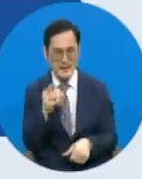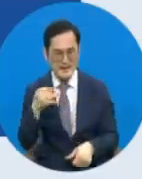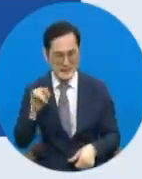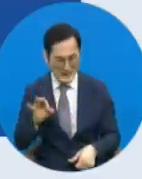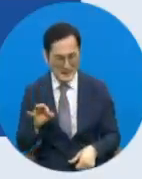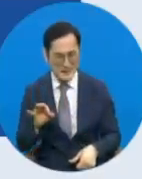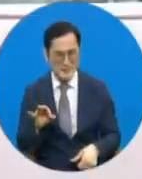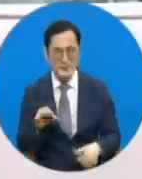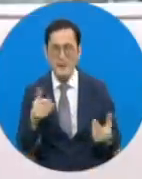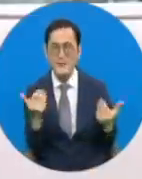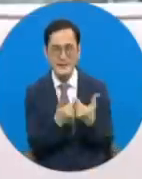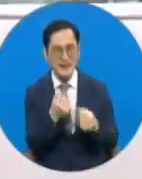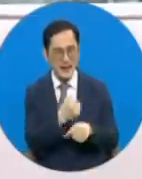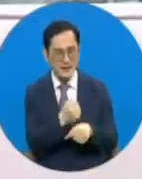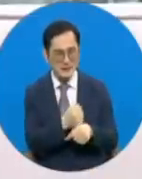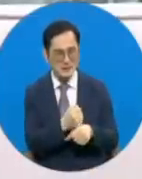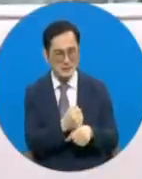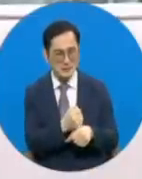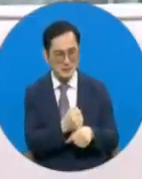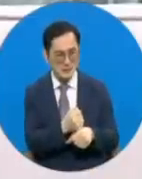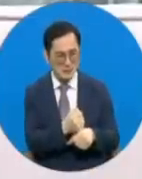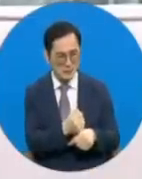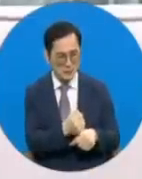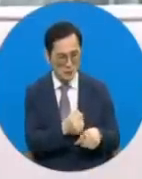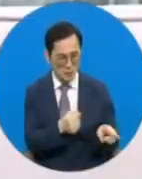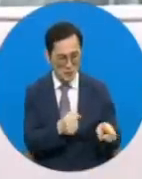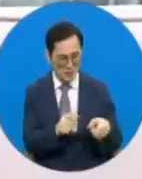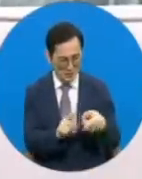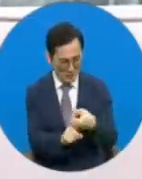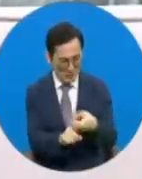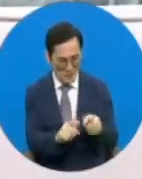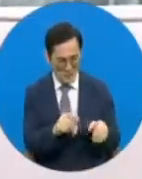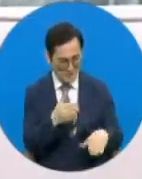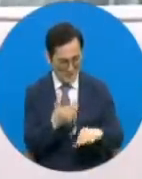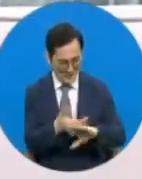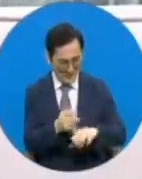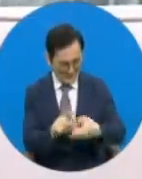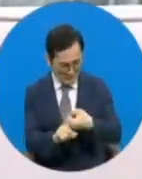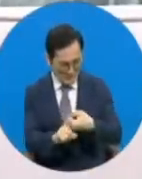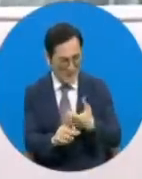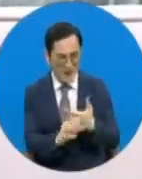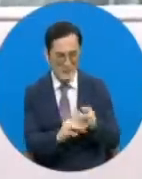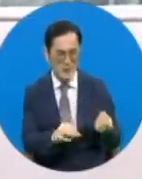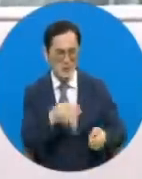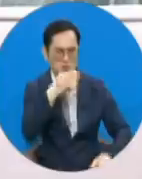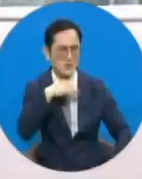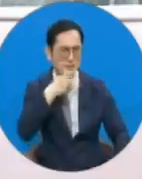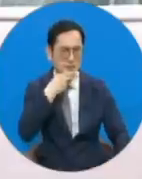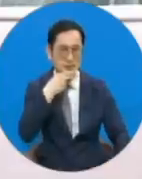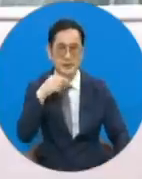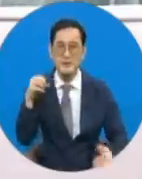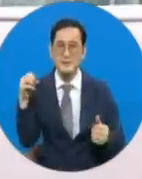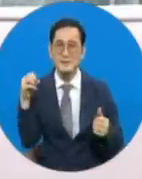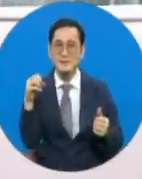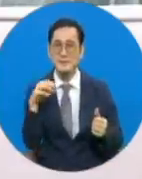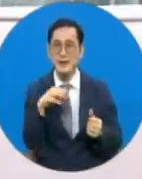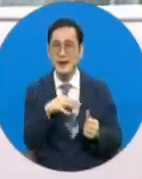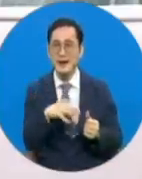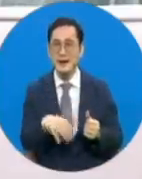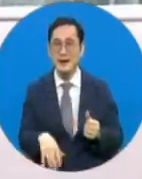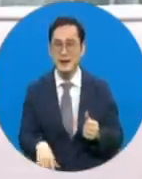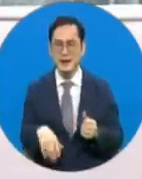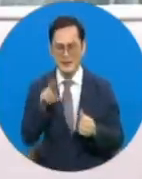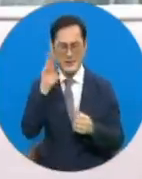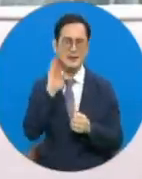그런 부분도 그때 미중 갈등 속에 한국이 굉장히, 또 박근혜 대통령이 사실은 조금 약간 이렇게 중국도 가고